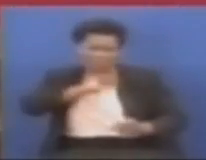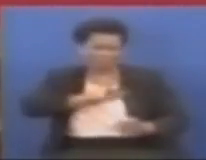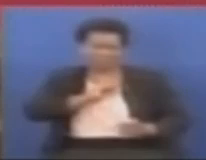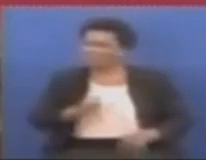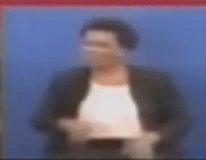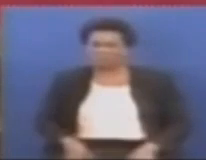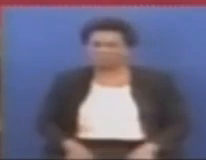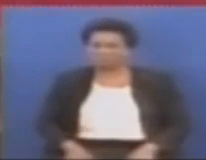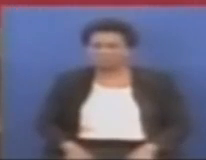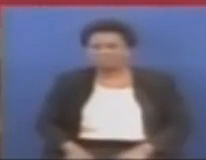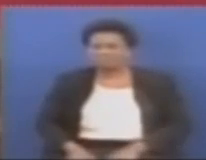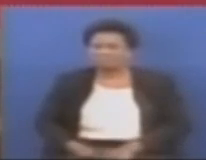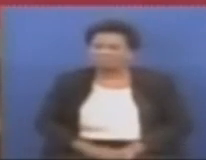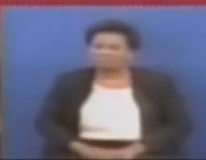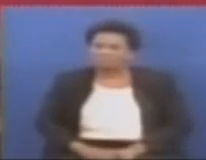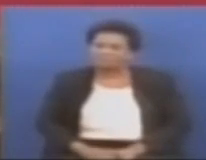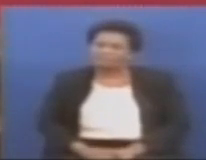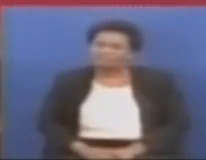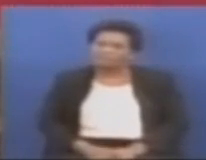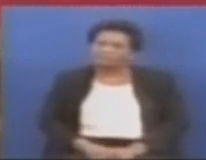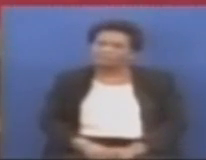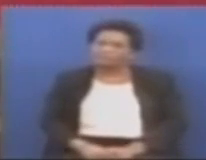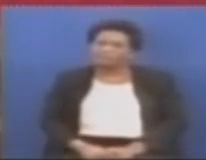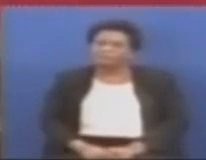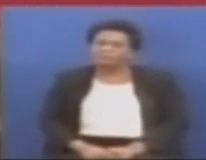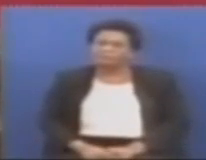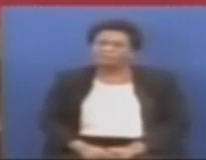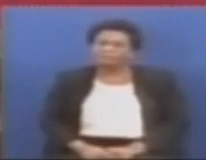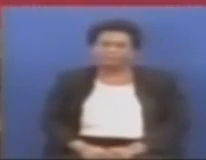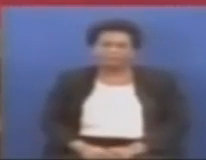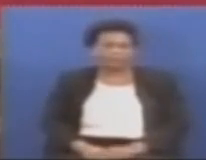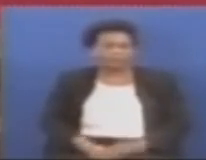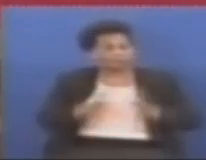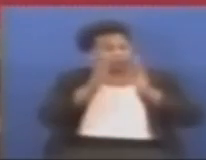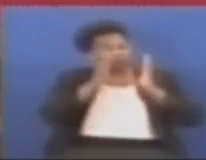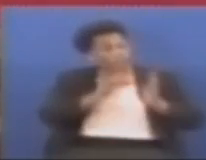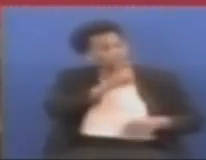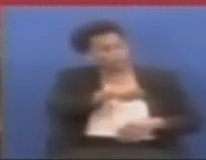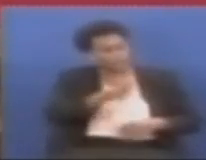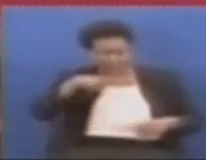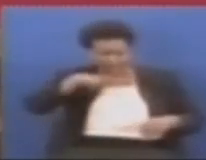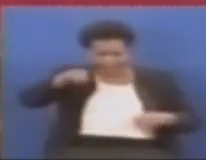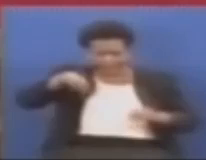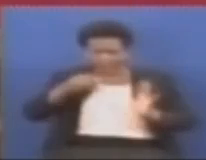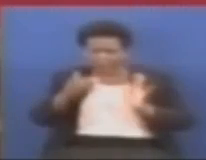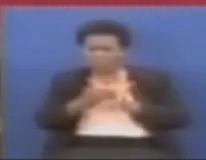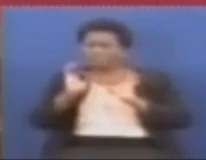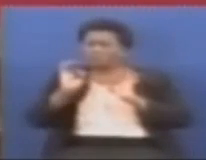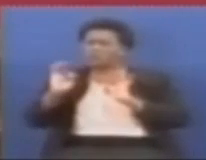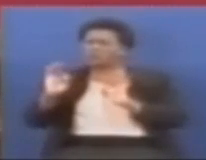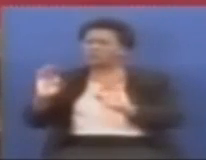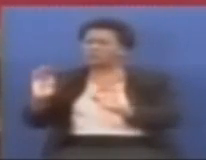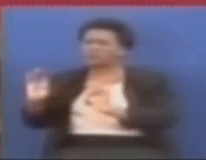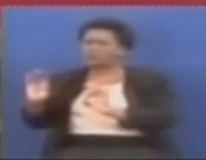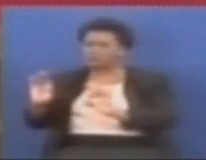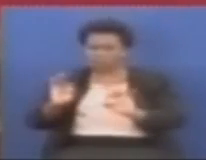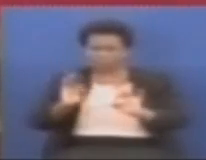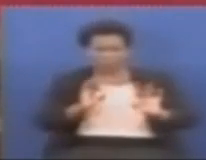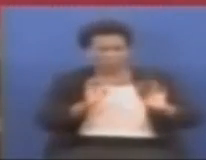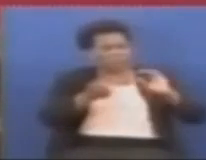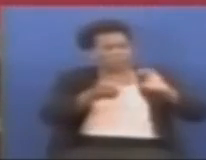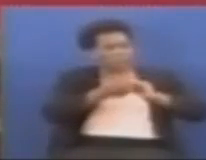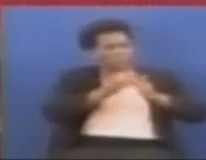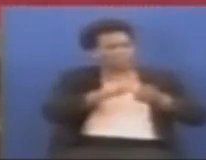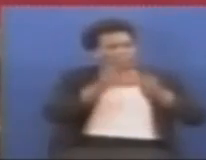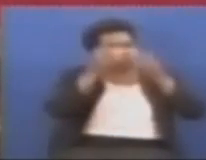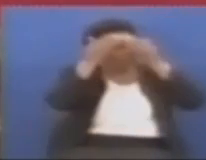namna mali itakavyopaswa kugawiwa kwa wanufaika, huku ikimaanisha kila manufaa kwa